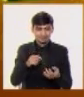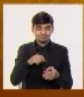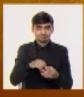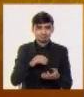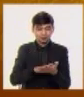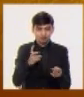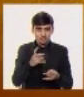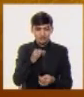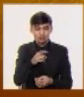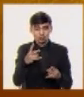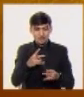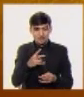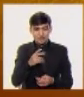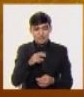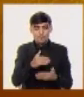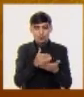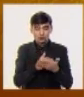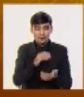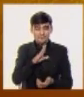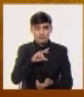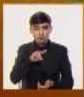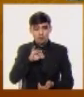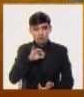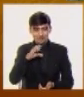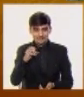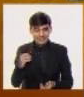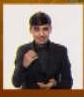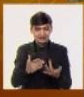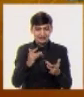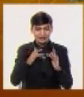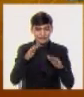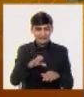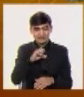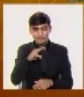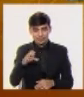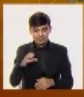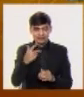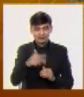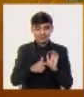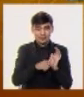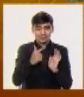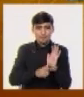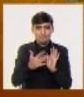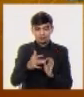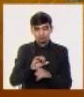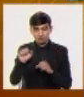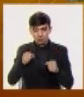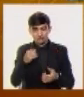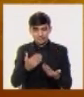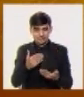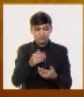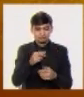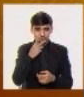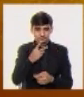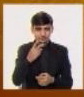чаем. Это можно сделать через приложение «В плюсе» или посредством отправки смс на номер 3775 и ждать прямых